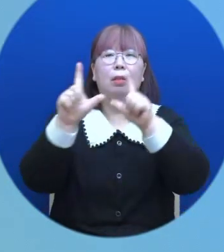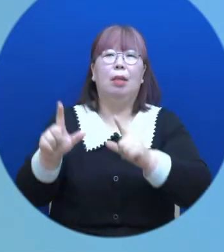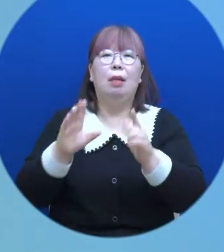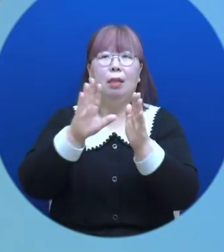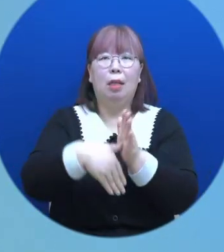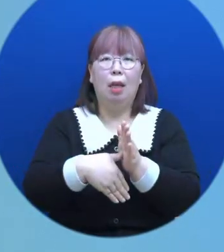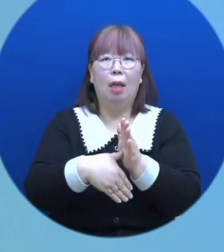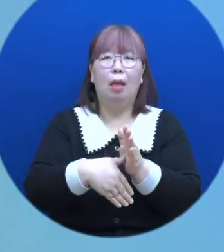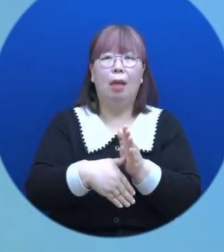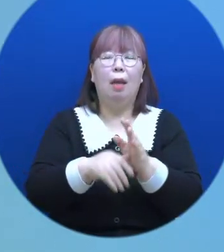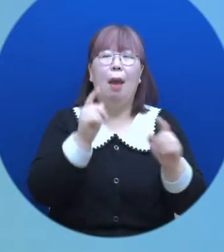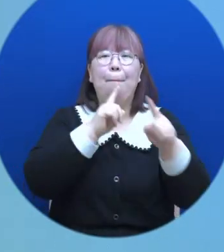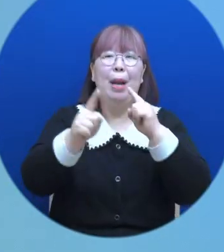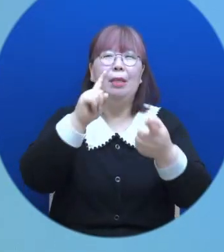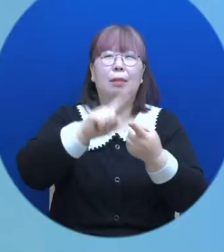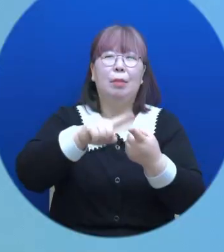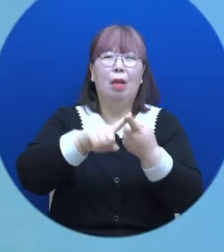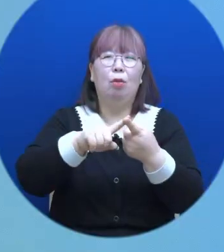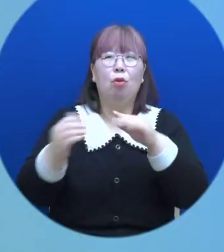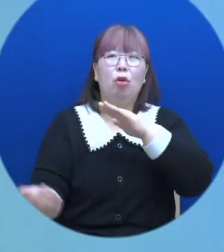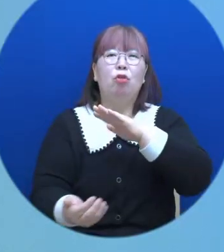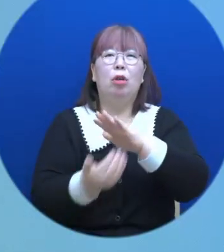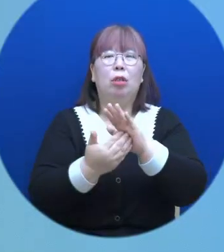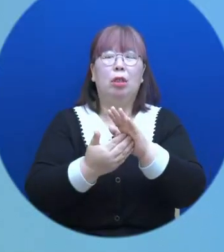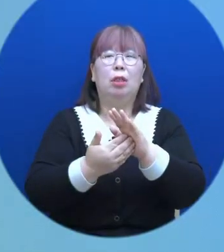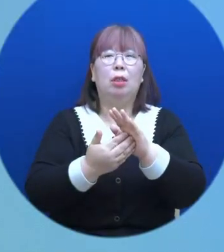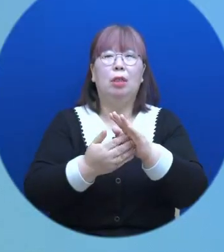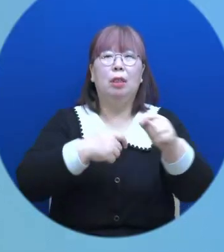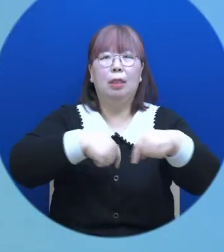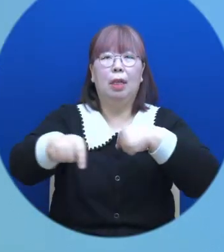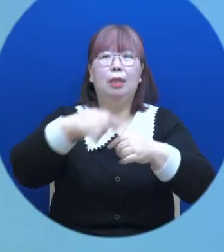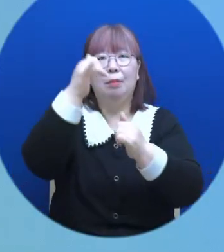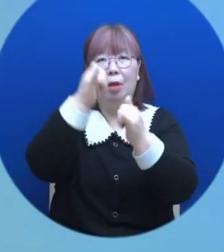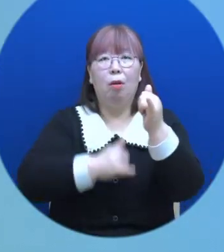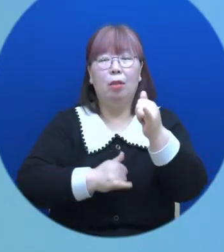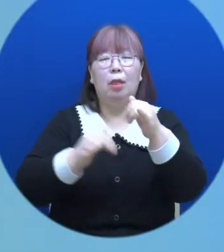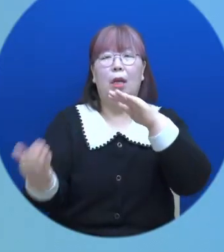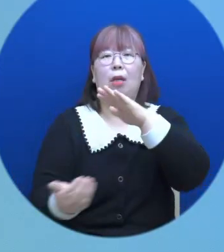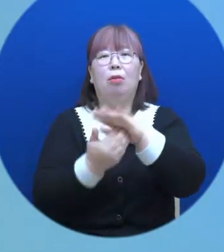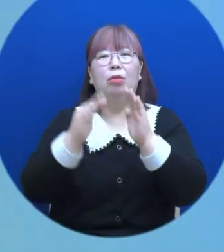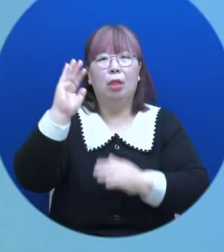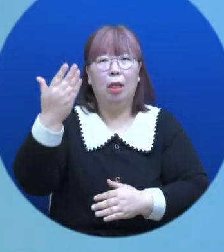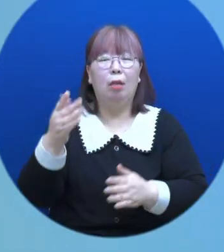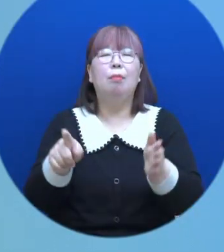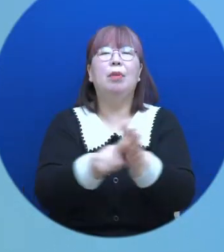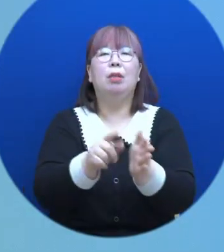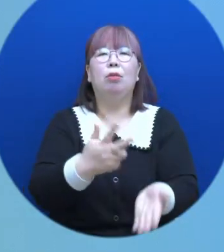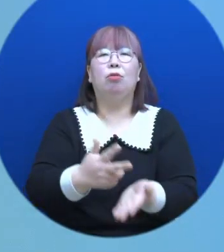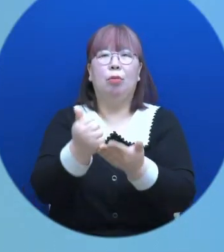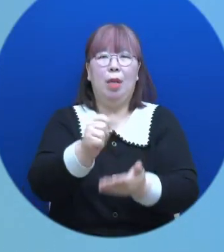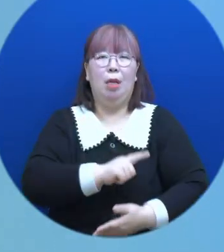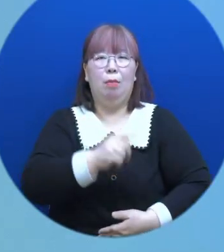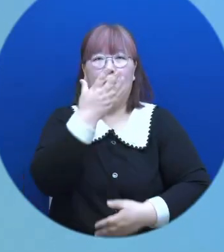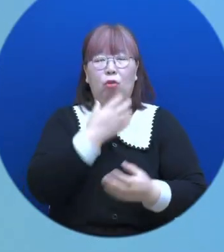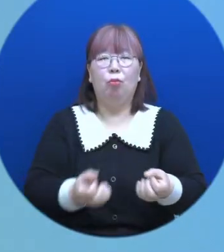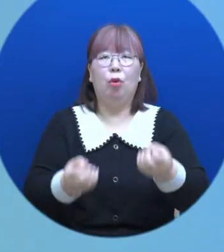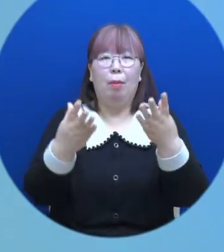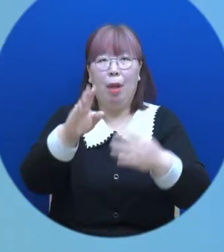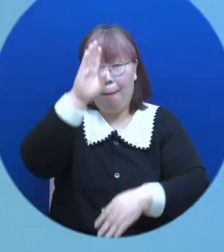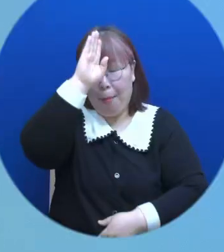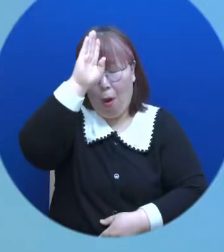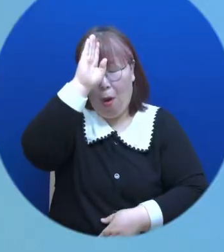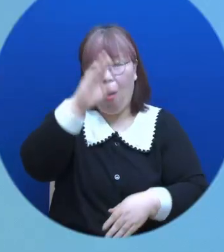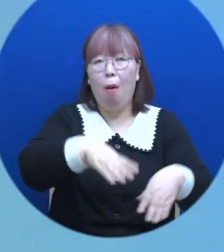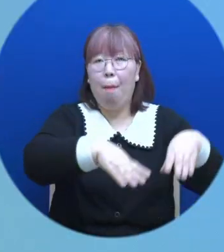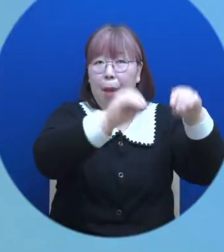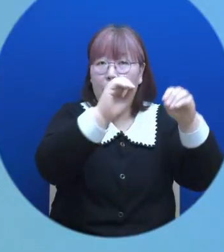때 말씀대로 되어지는 역사가 임한다는 것 믿으시기를 주의 이름으로 축원합니다. 질병이 치유됩니다. 가난이